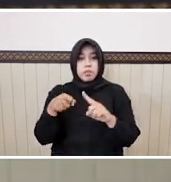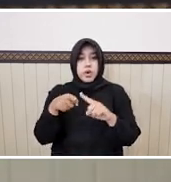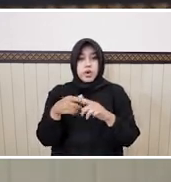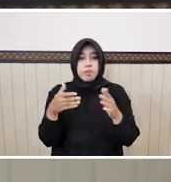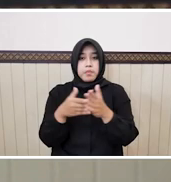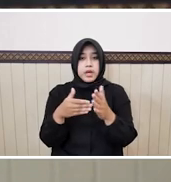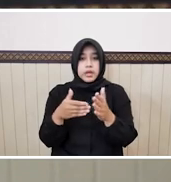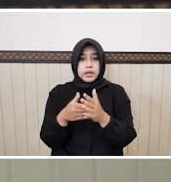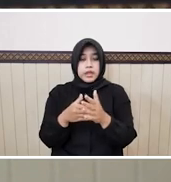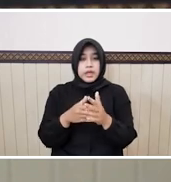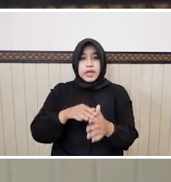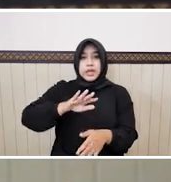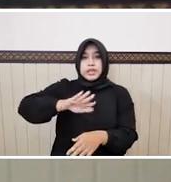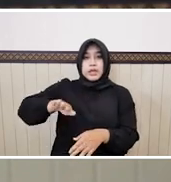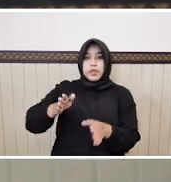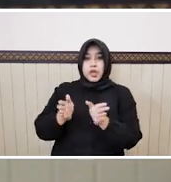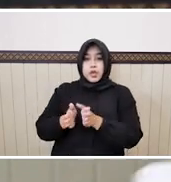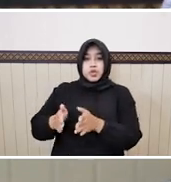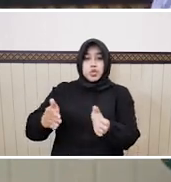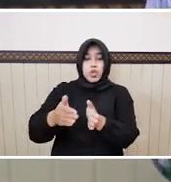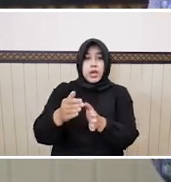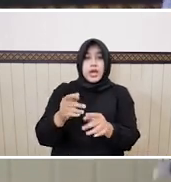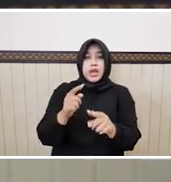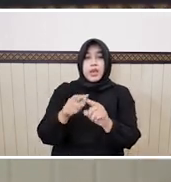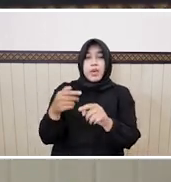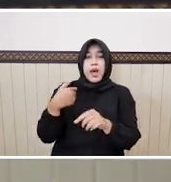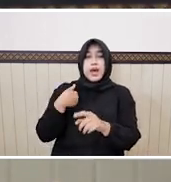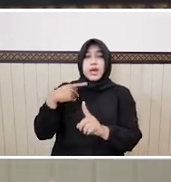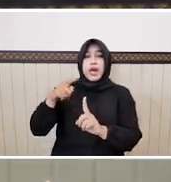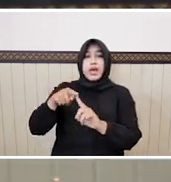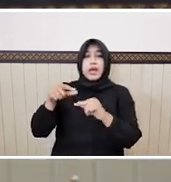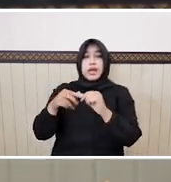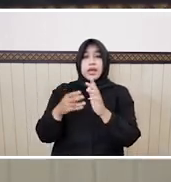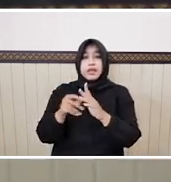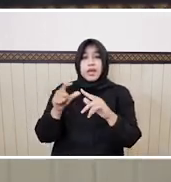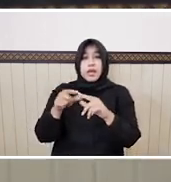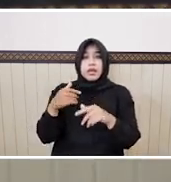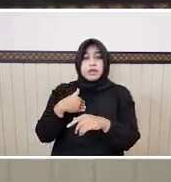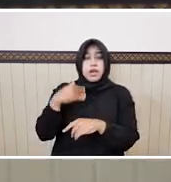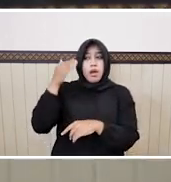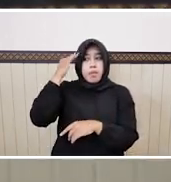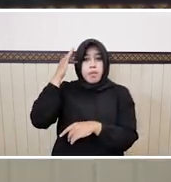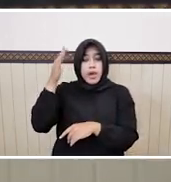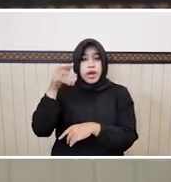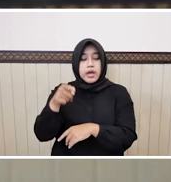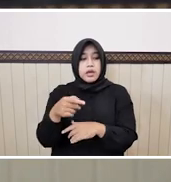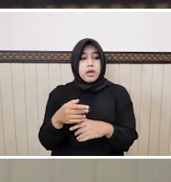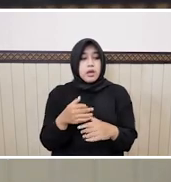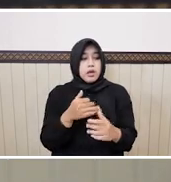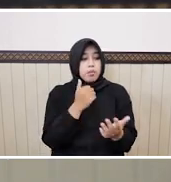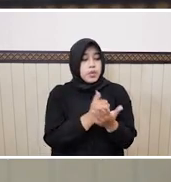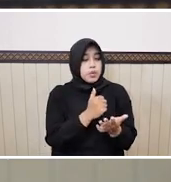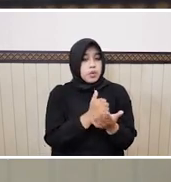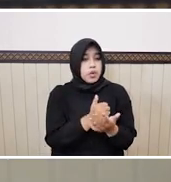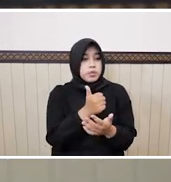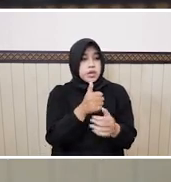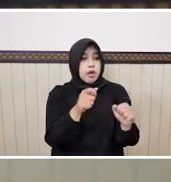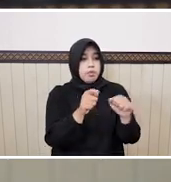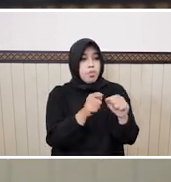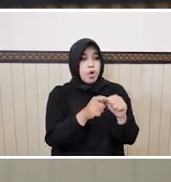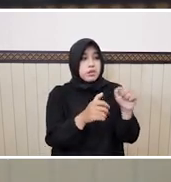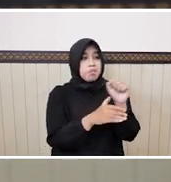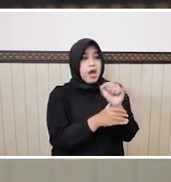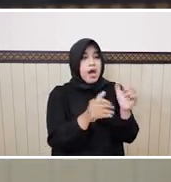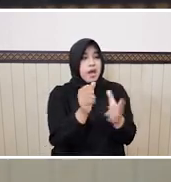berhenti di samping Sungai tanpa ada penanda apapun ya ya Saya membayangkan ini bisa bisa membahayakan